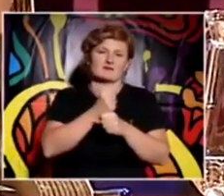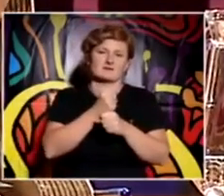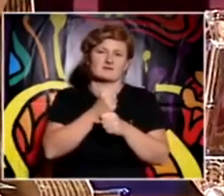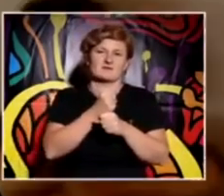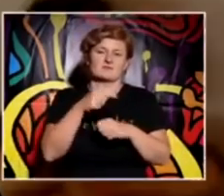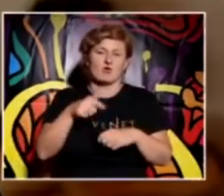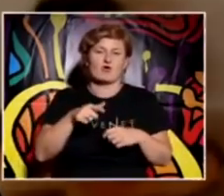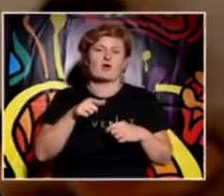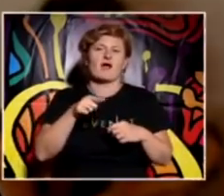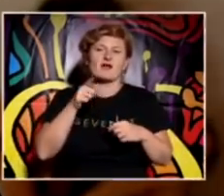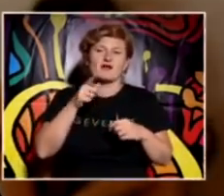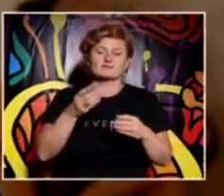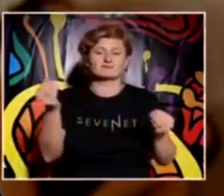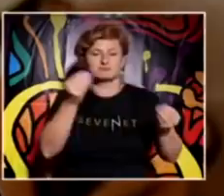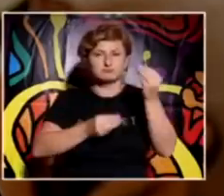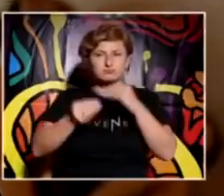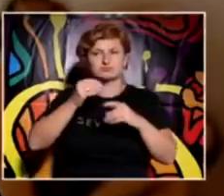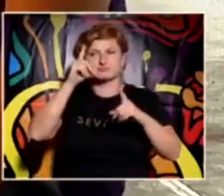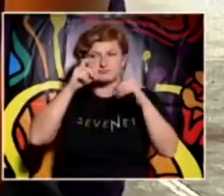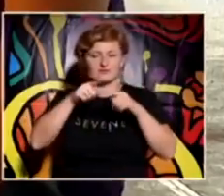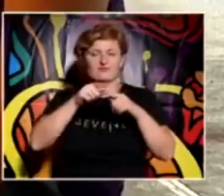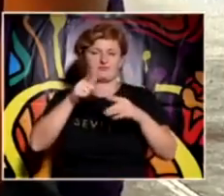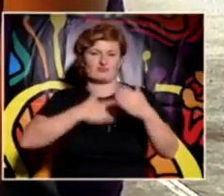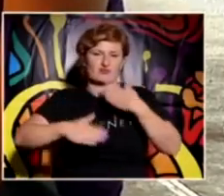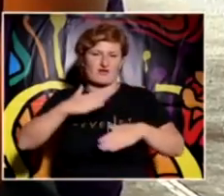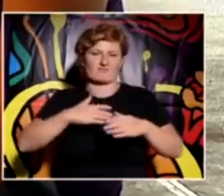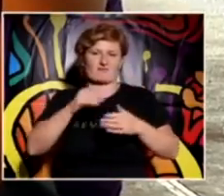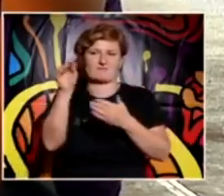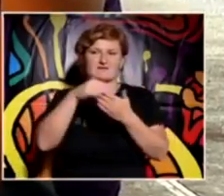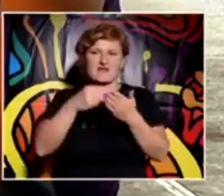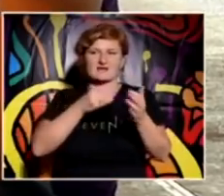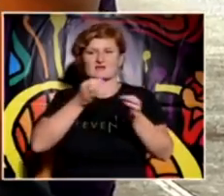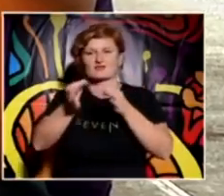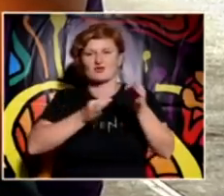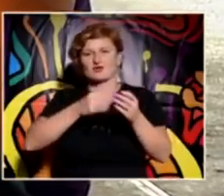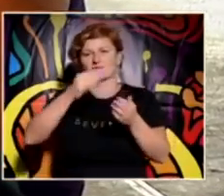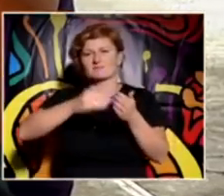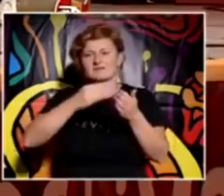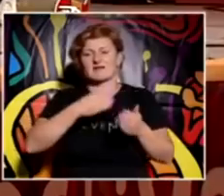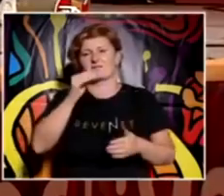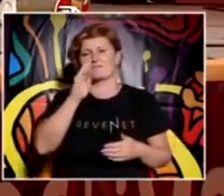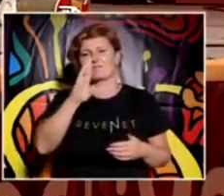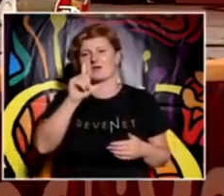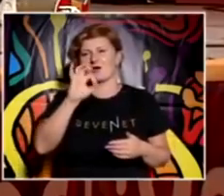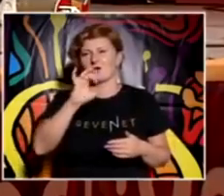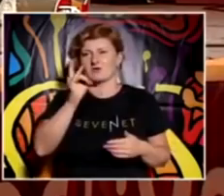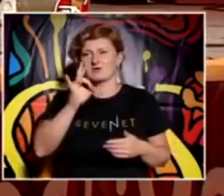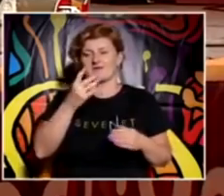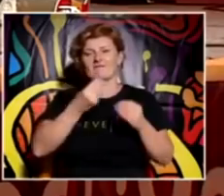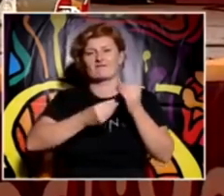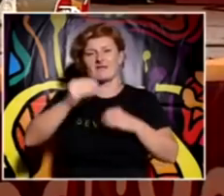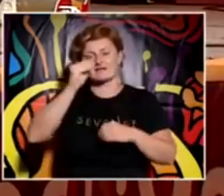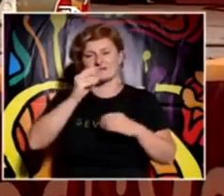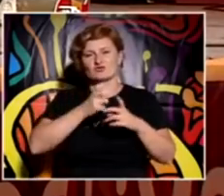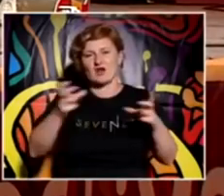bo to jest bardzo przyjemne do obrabiania zdjęć, pisania historii, pisania bloga, więc więcej tej pracy poświęcamy chyba po